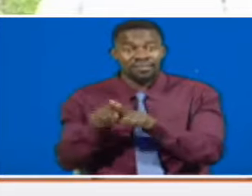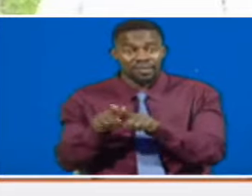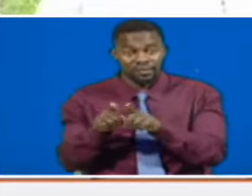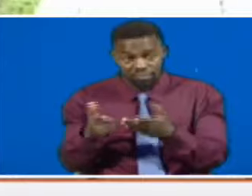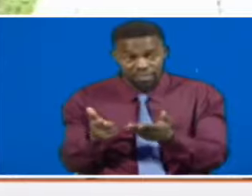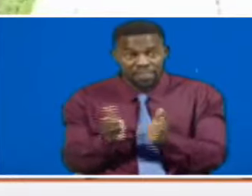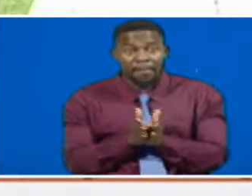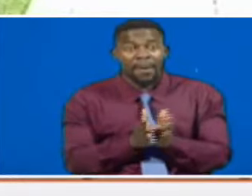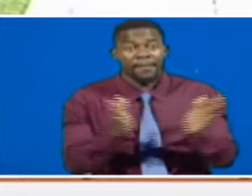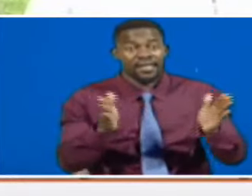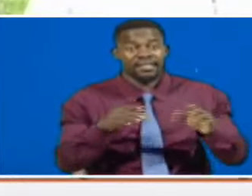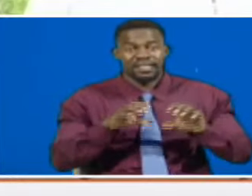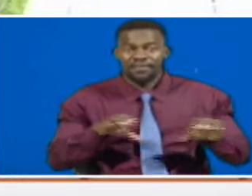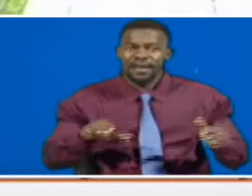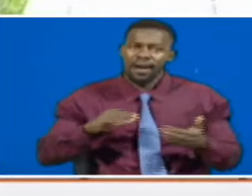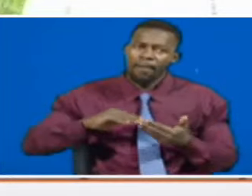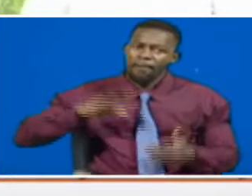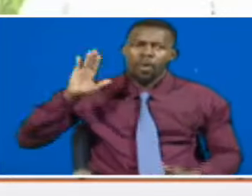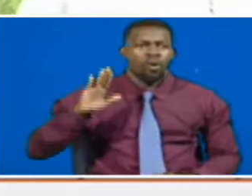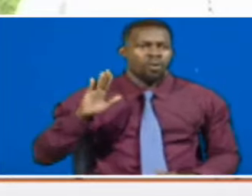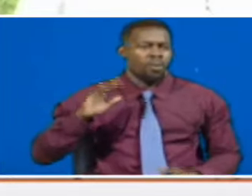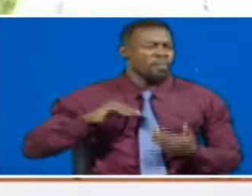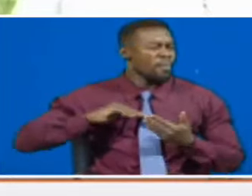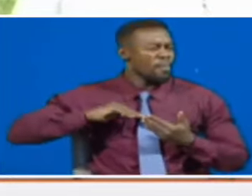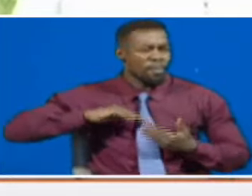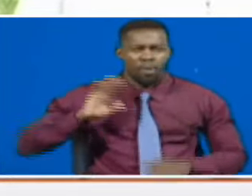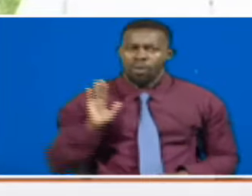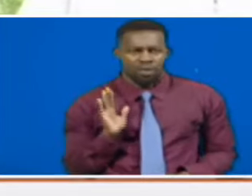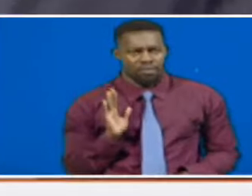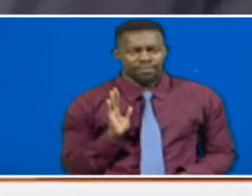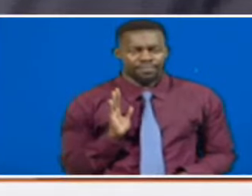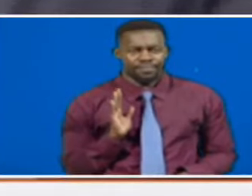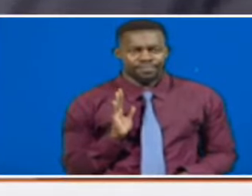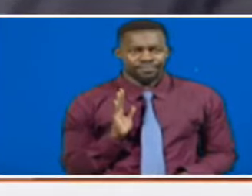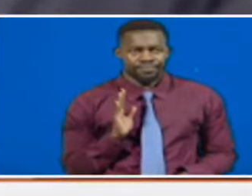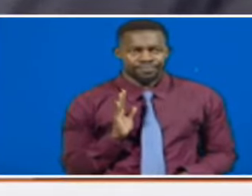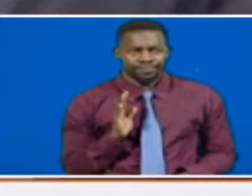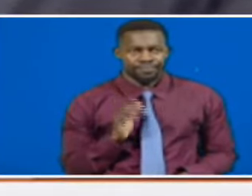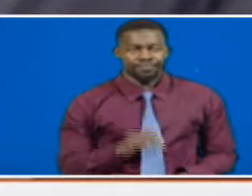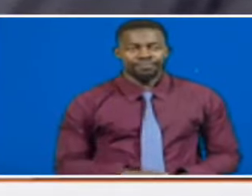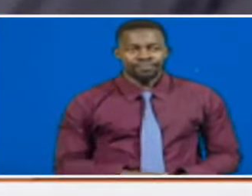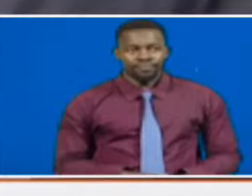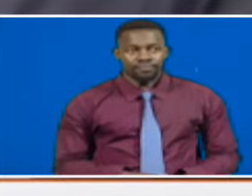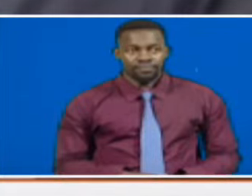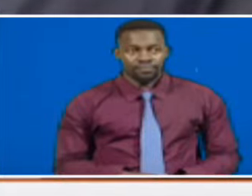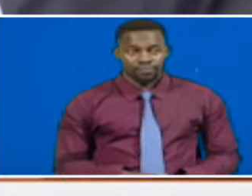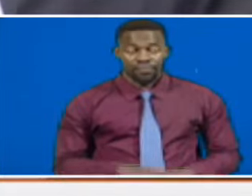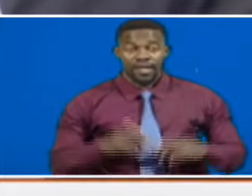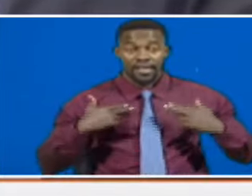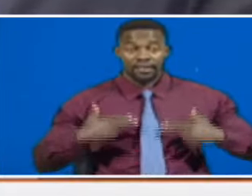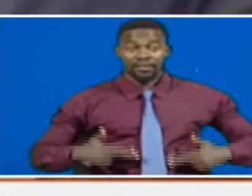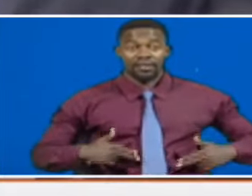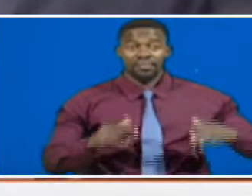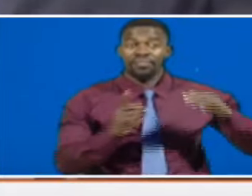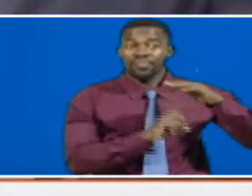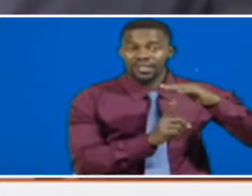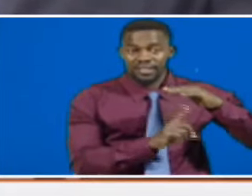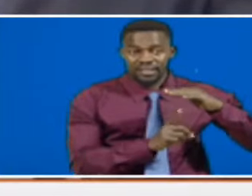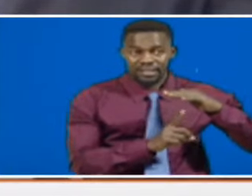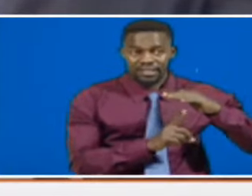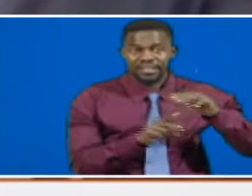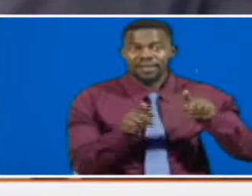wananchi, common man, wanaumia kabisa. A ministry ya afya katika kaunti